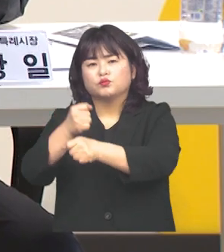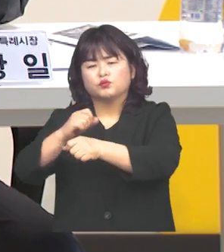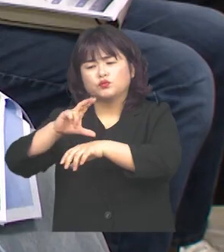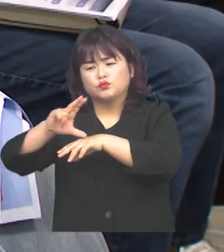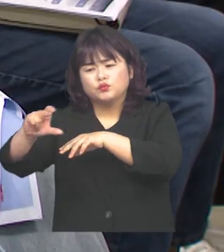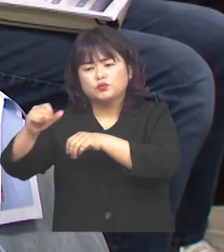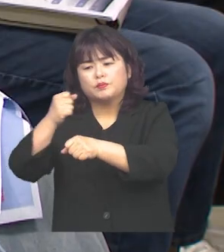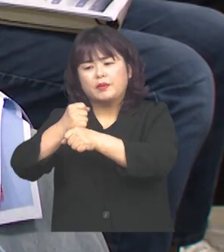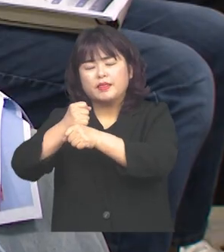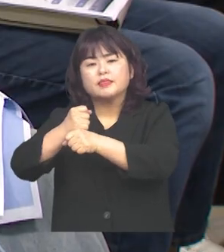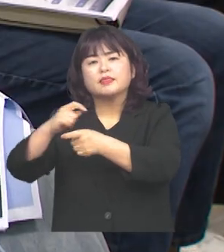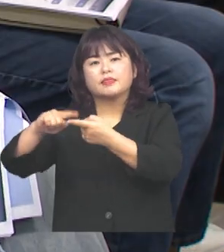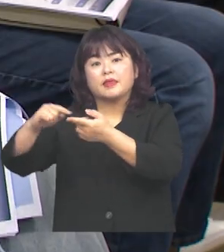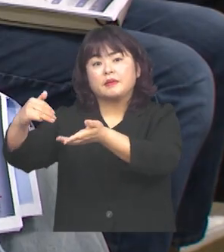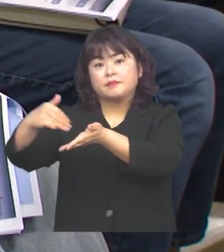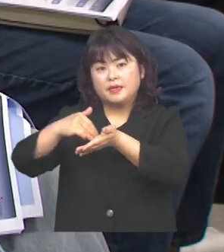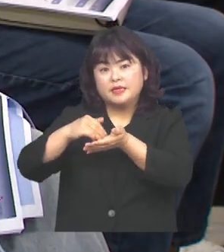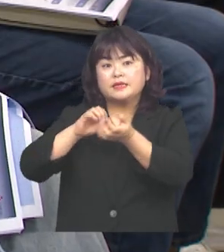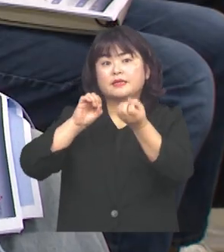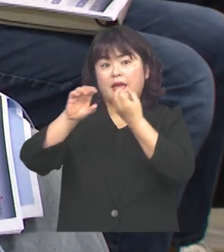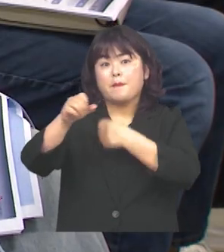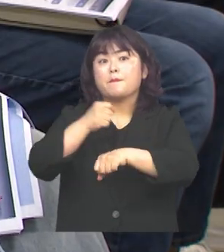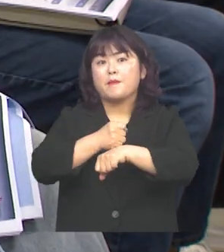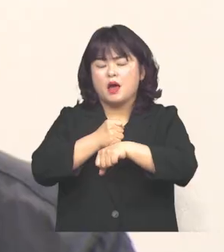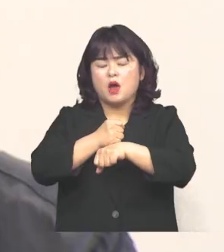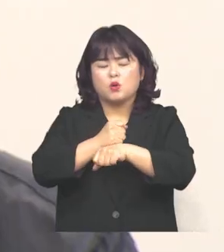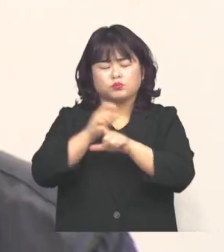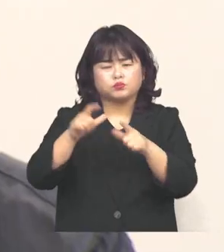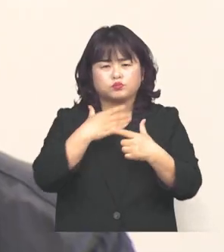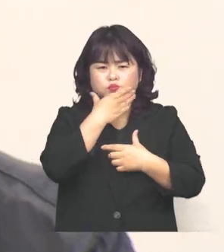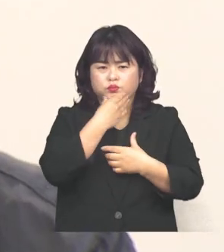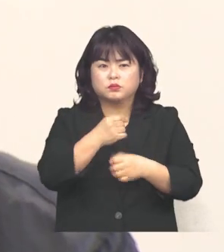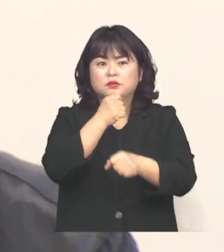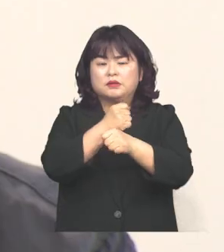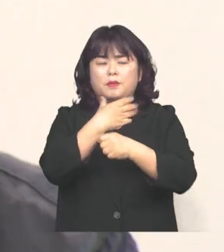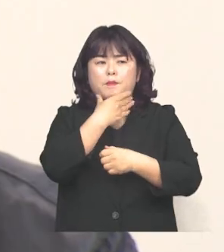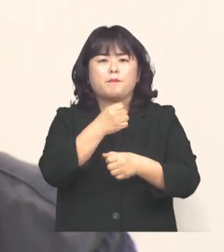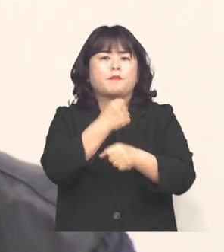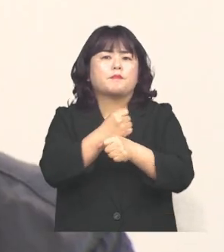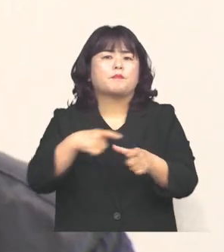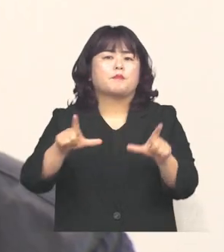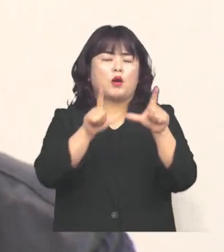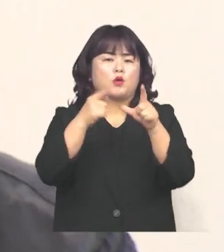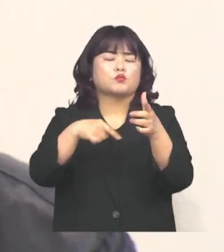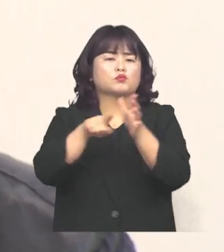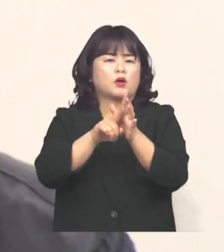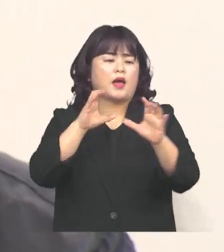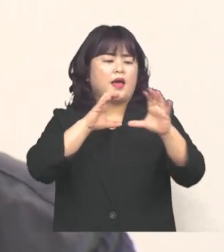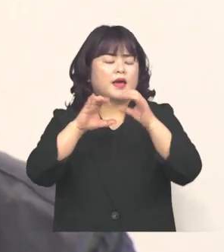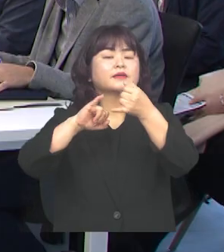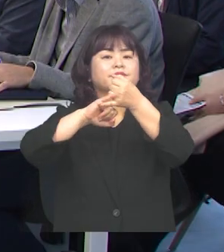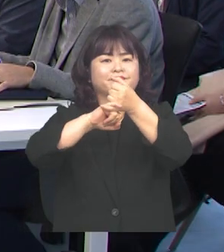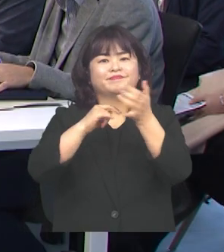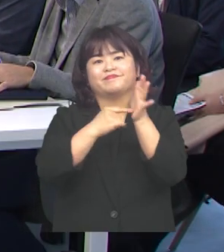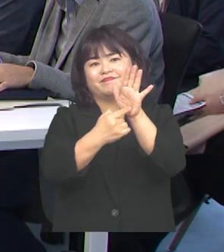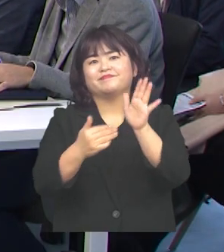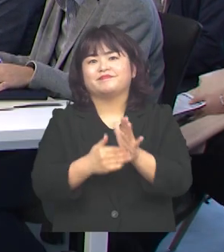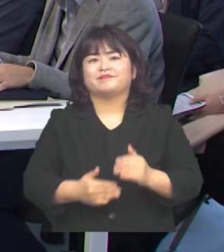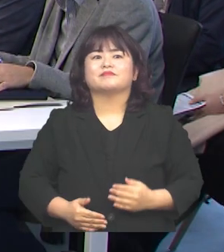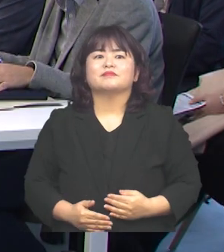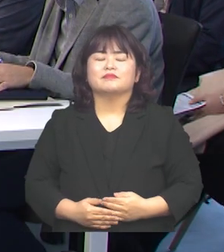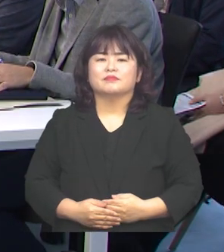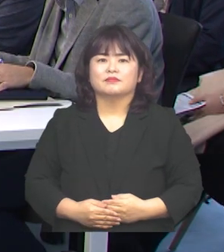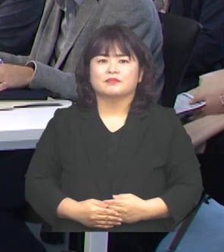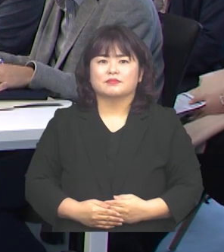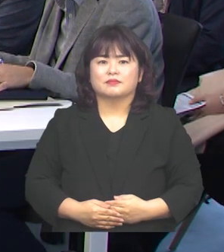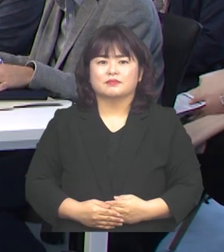철도 인프라 구축 등의 질문에 답변하고 앞으로 용인을 시민 모두가 행복한 도시로 만들기 위해 지속적으로 소통하겠다고